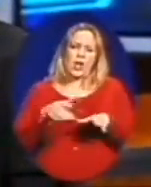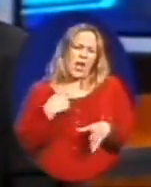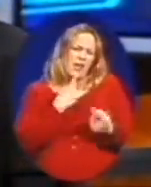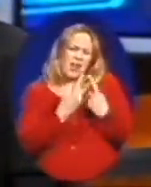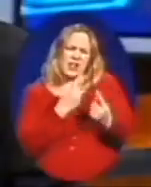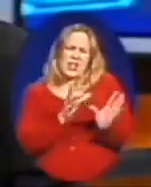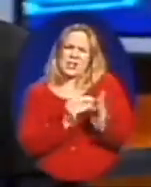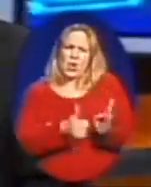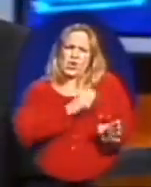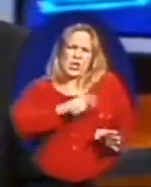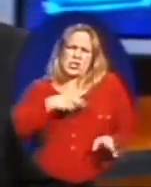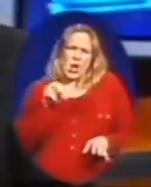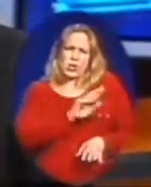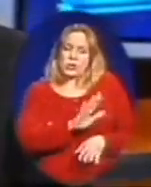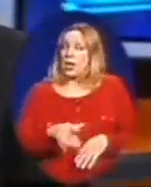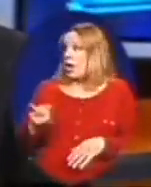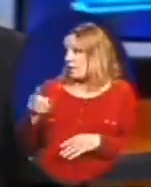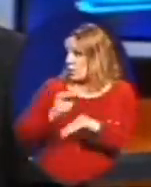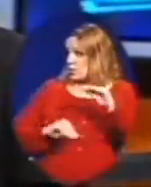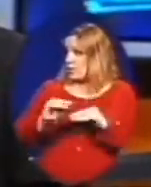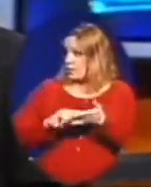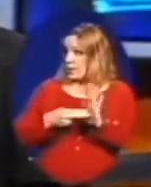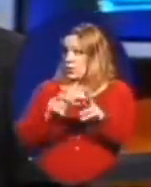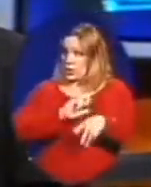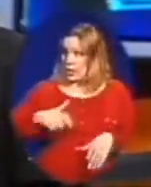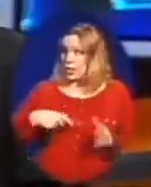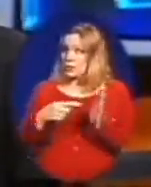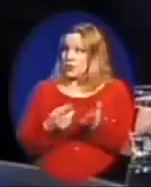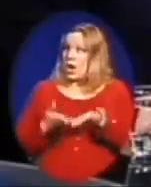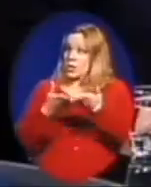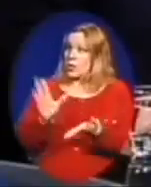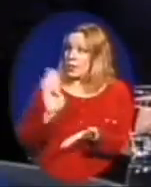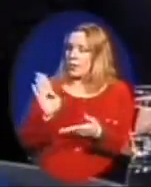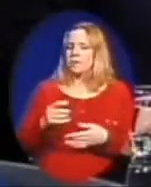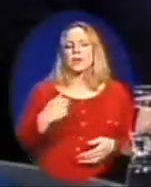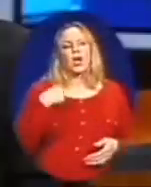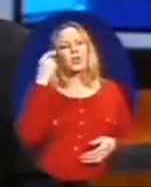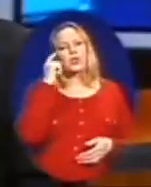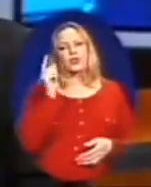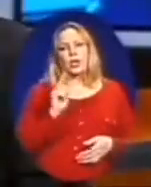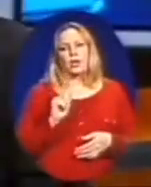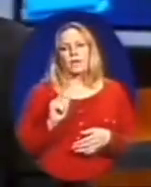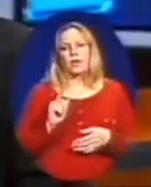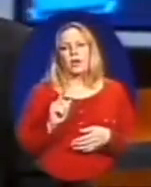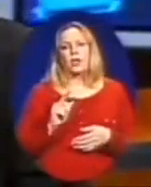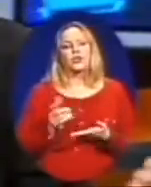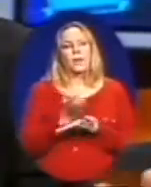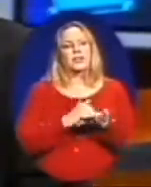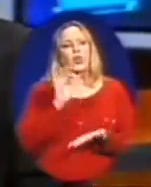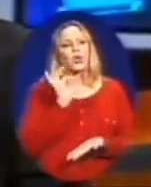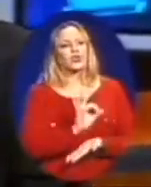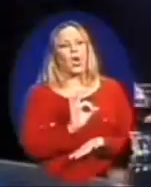שיג ושיח עם ראש העיר, זה לא העניין. אין ספק ש... אבל הוא השתמש במנגנון העירייה כדי לעזור לנתניהו? אני חושב שמשכורתו באותה מימים בא ממקום